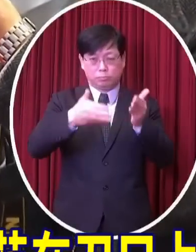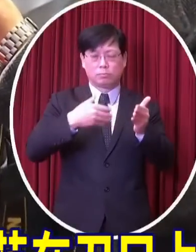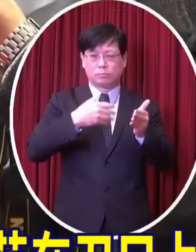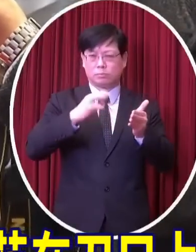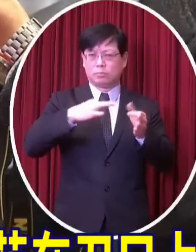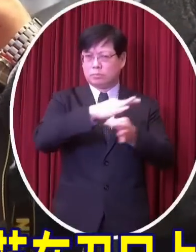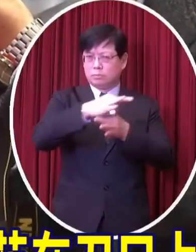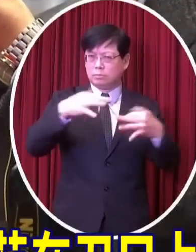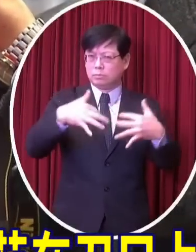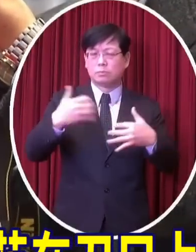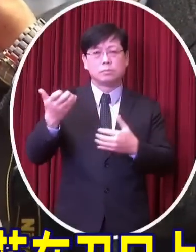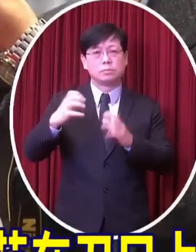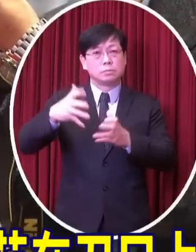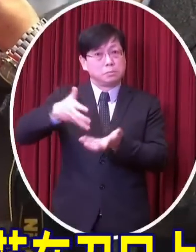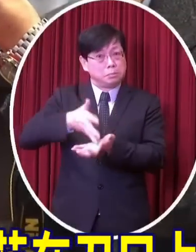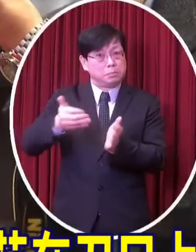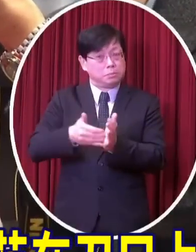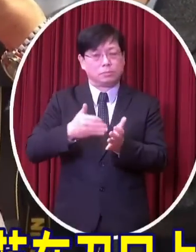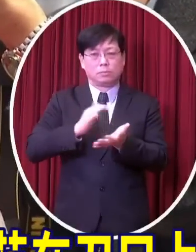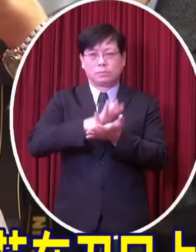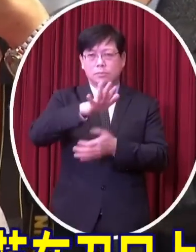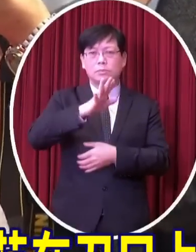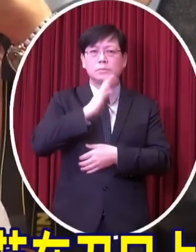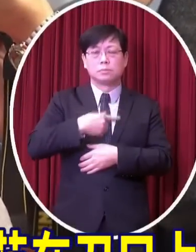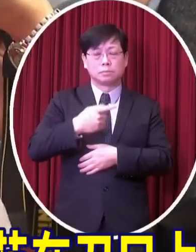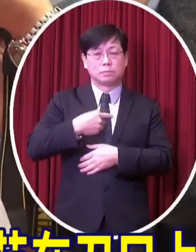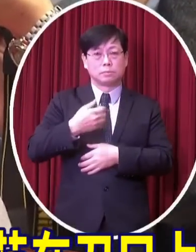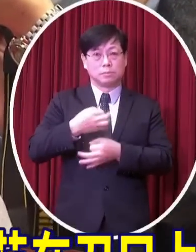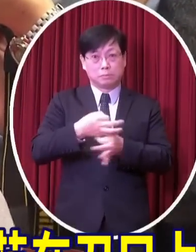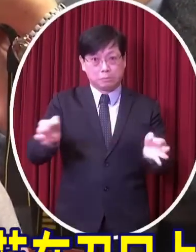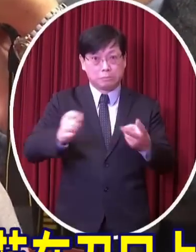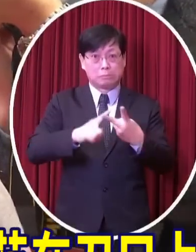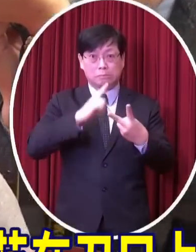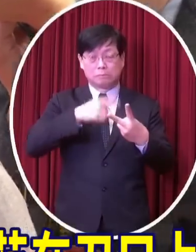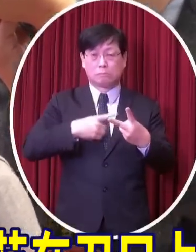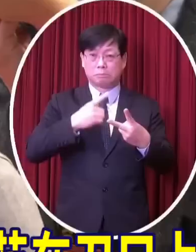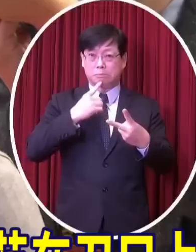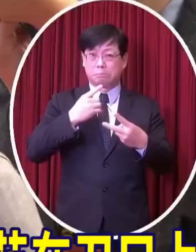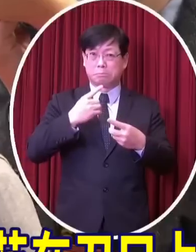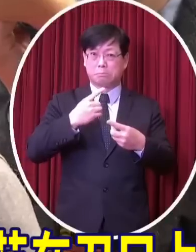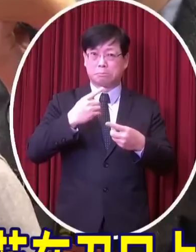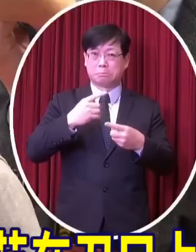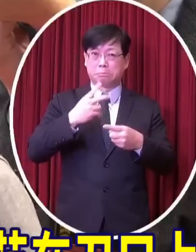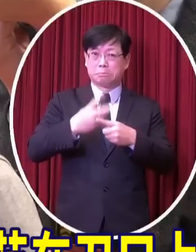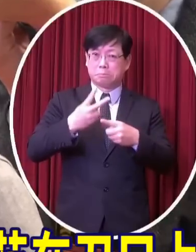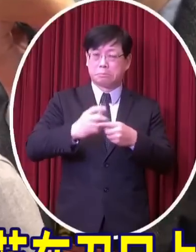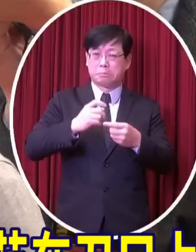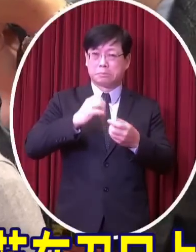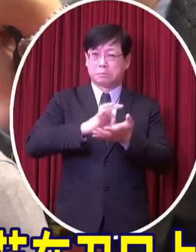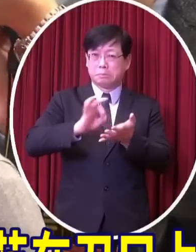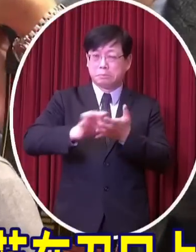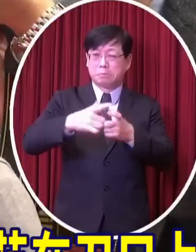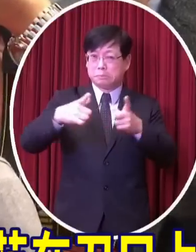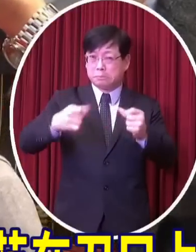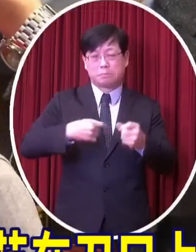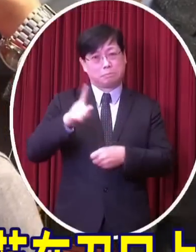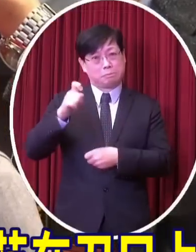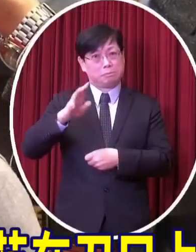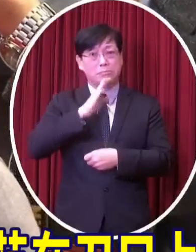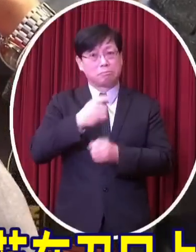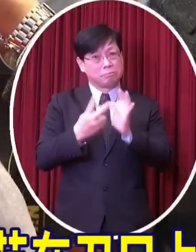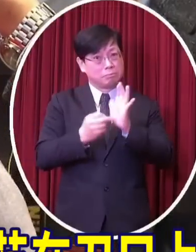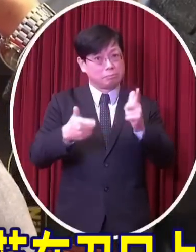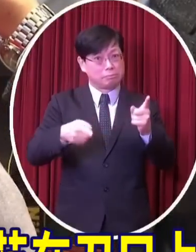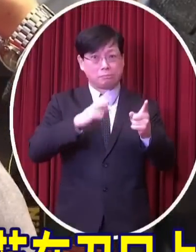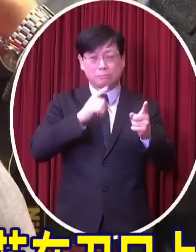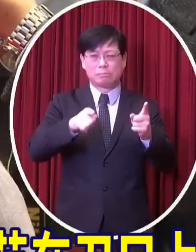刚刚总统也讲了，那是不是未来发现金跟发消费券就不太可能？那你刚刚提到说会要帮助一些产业，那这些